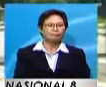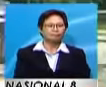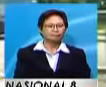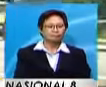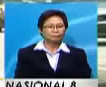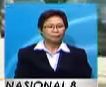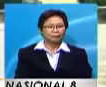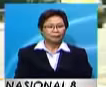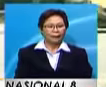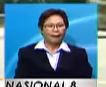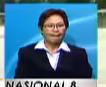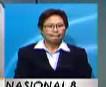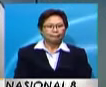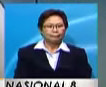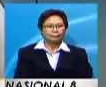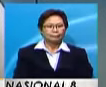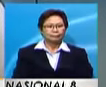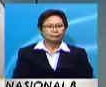the lounge